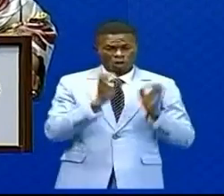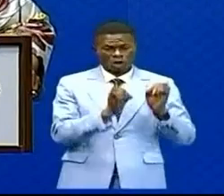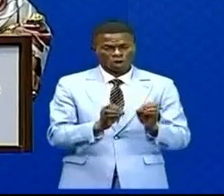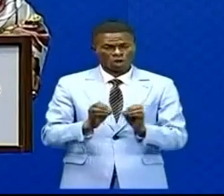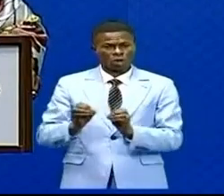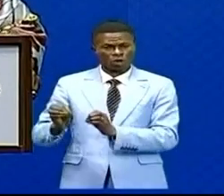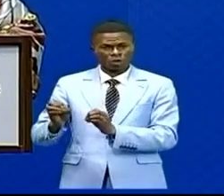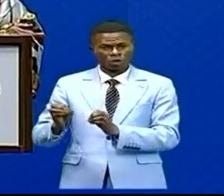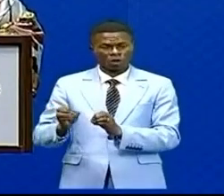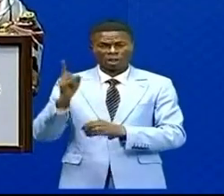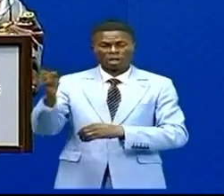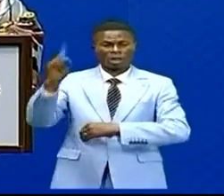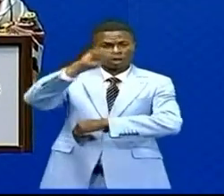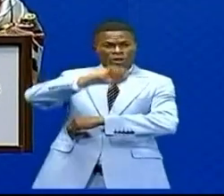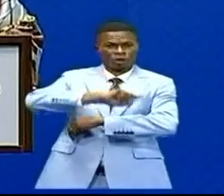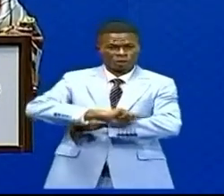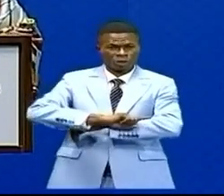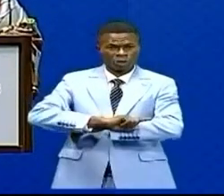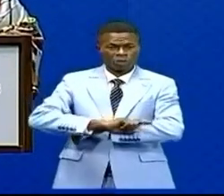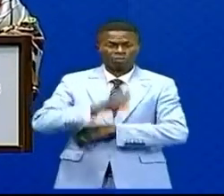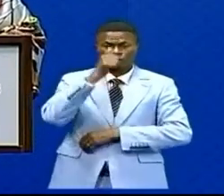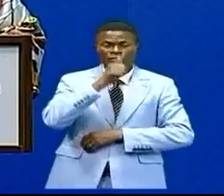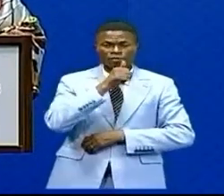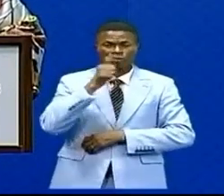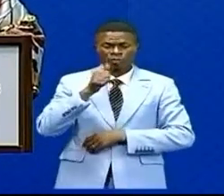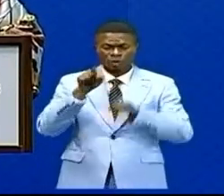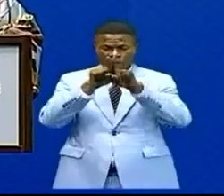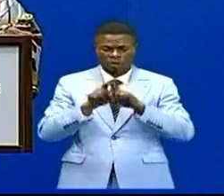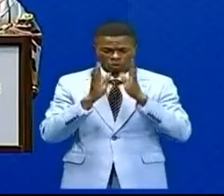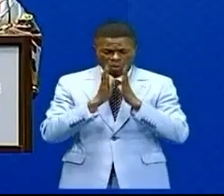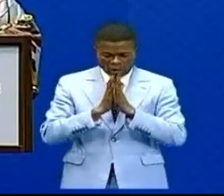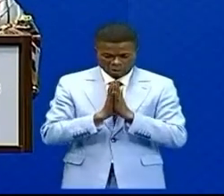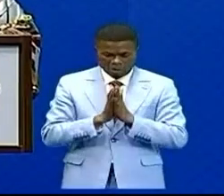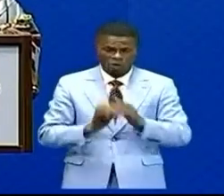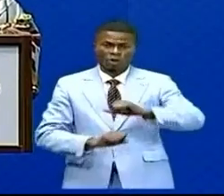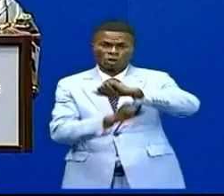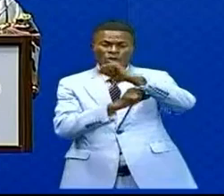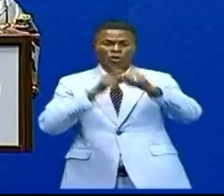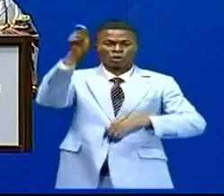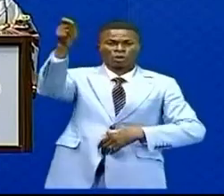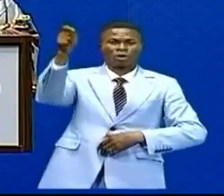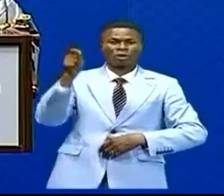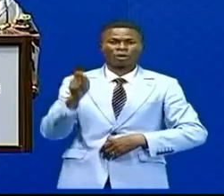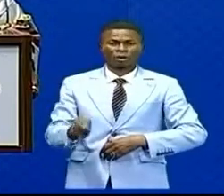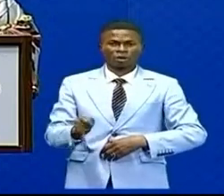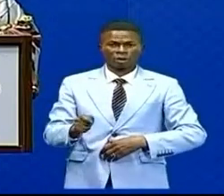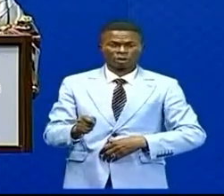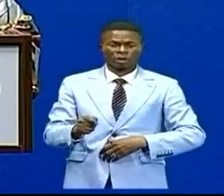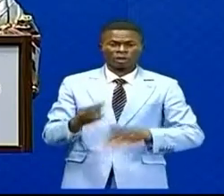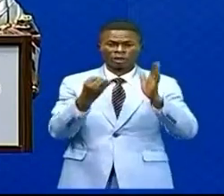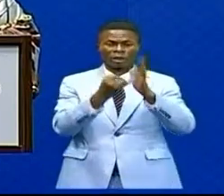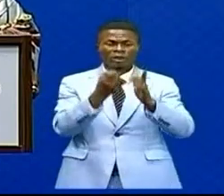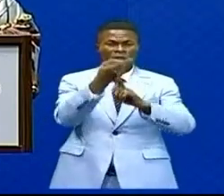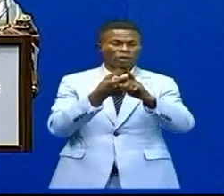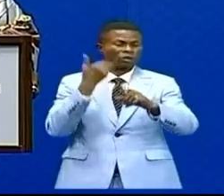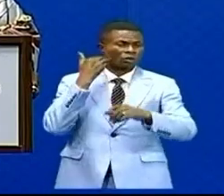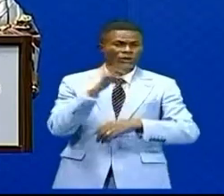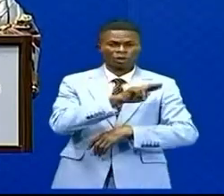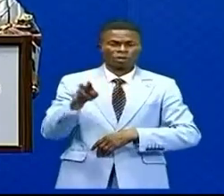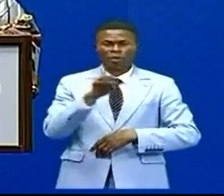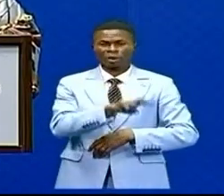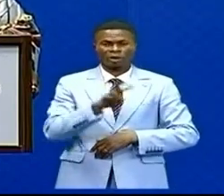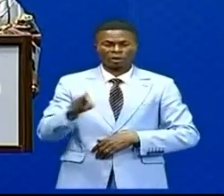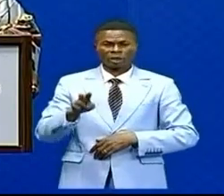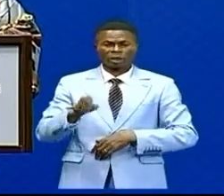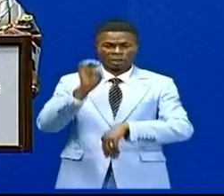L'organisation d'une journée des jeûnes et prières en soutien au FARDC le 6 juin 2022 en